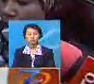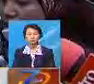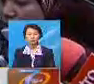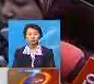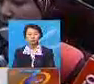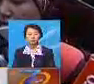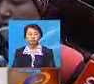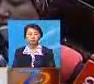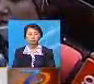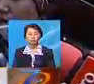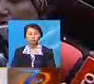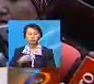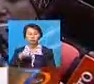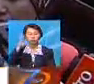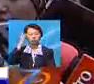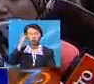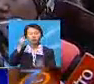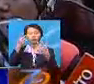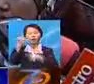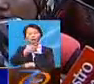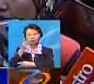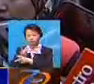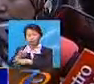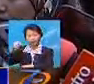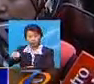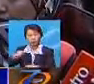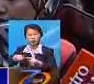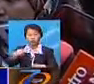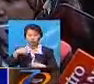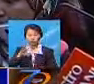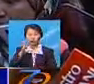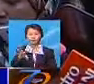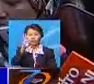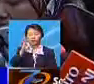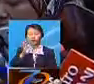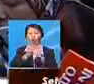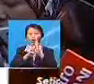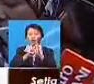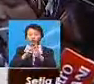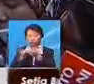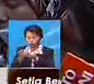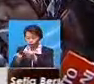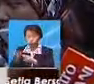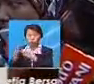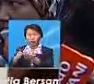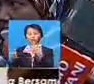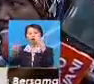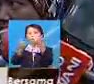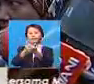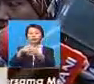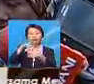Pasti berapa hari akan disimpan lagi di sini, tetapi kita dah melantik ejen untuk menguruskan mayat ini sehingga dia